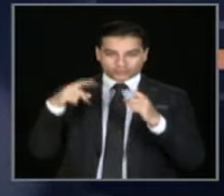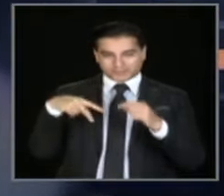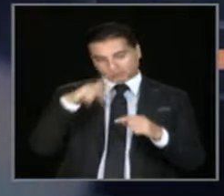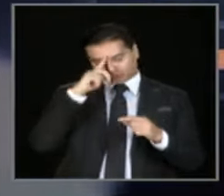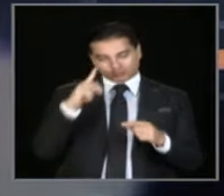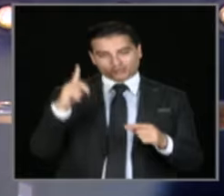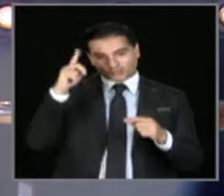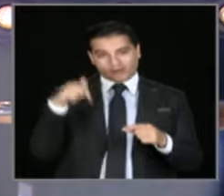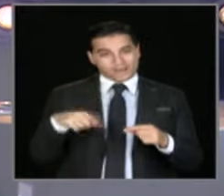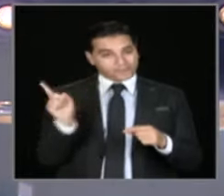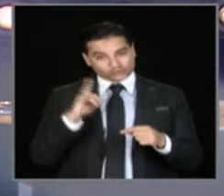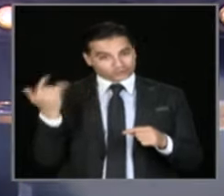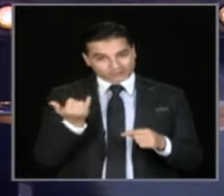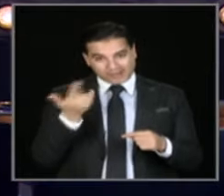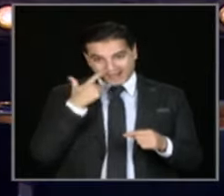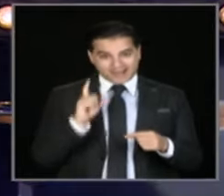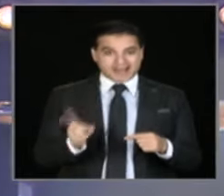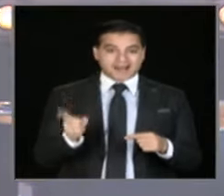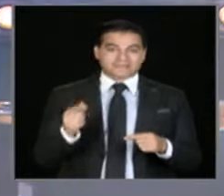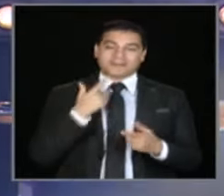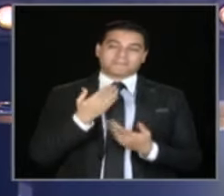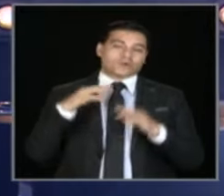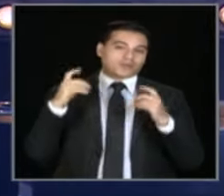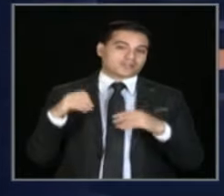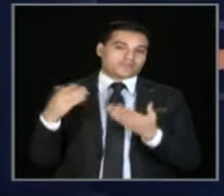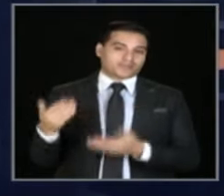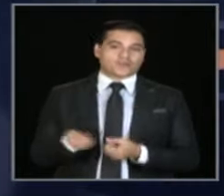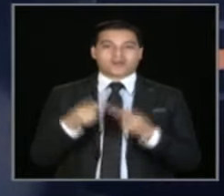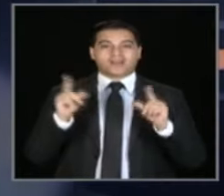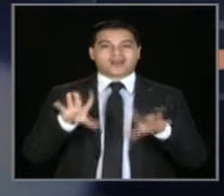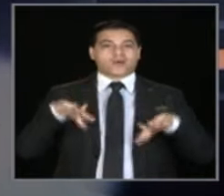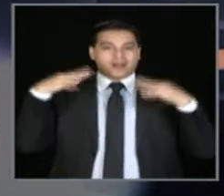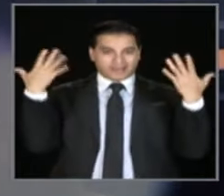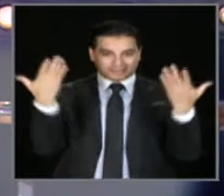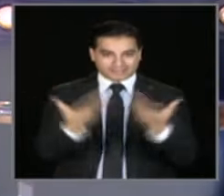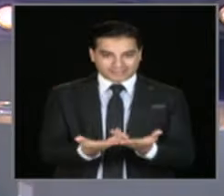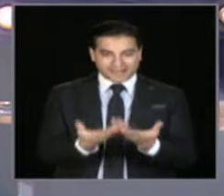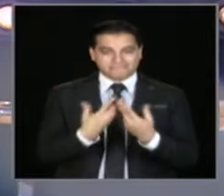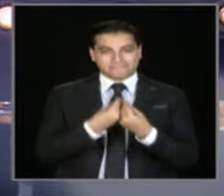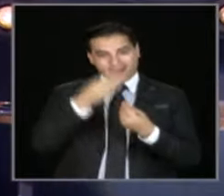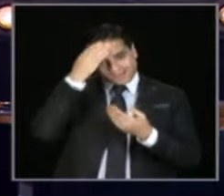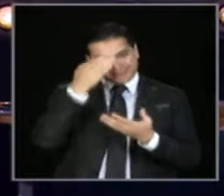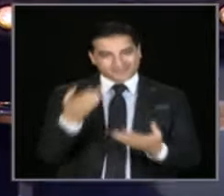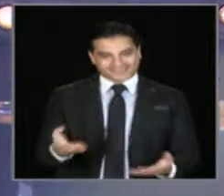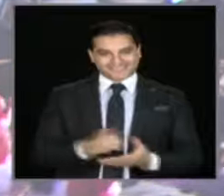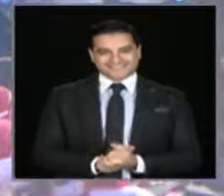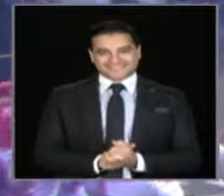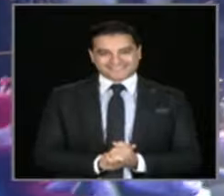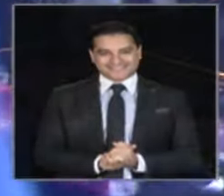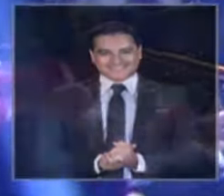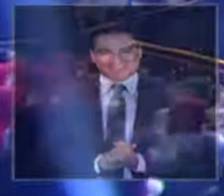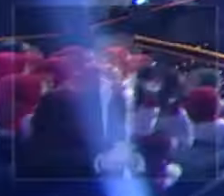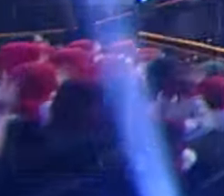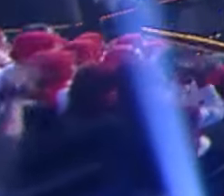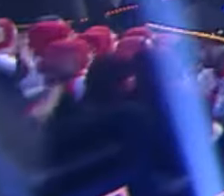الثمانية مش هيبقى سهل. أتمنى لكم كل التوفيق، وإلى اللقاء وحلقة جديدة مع العباقرة.